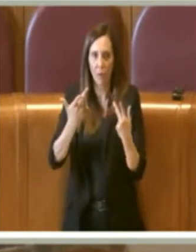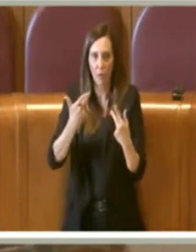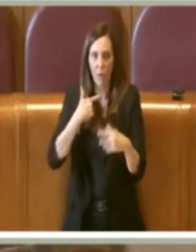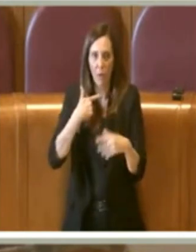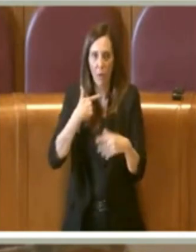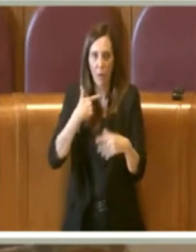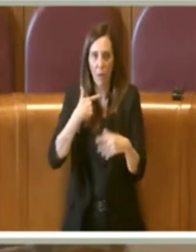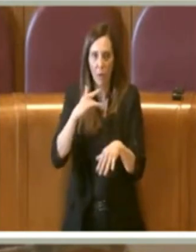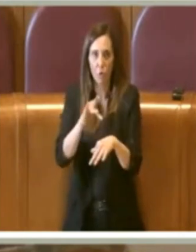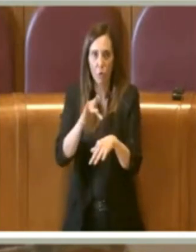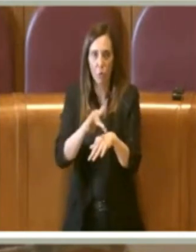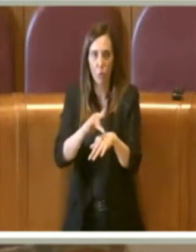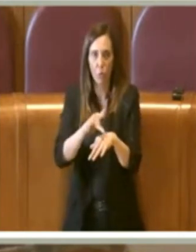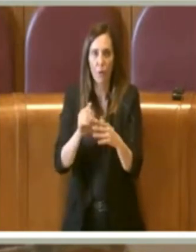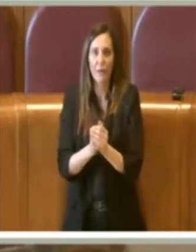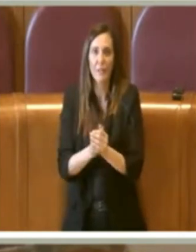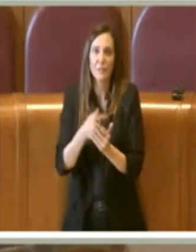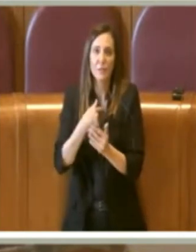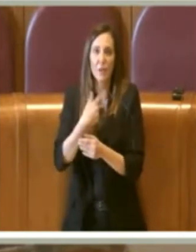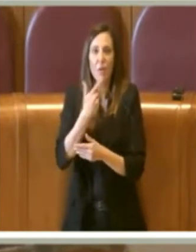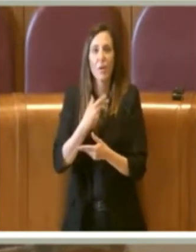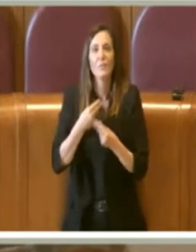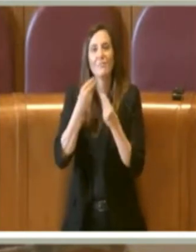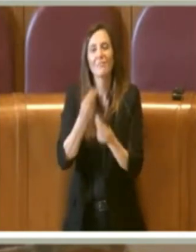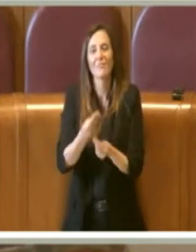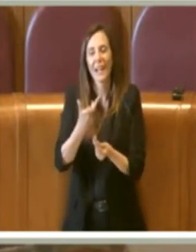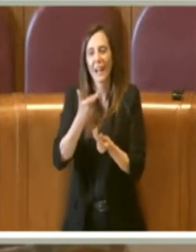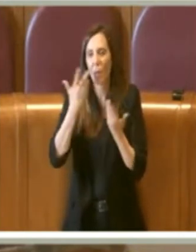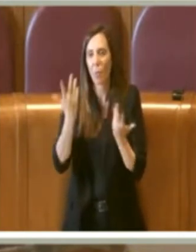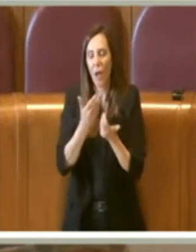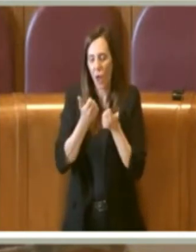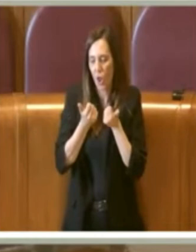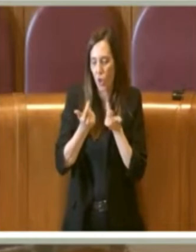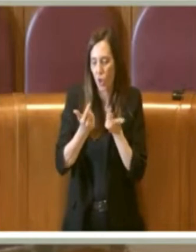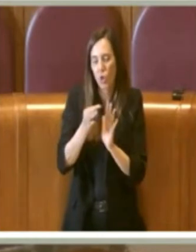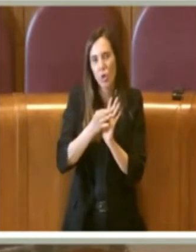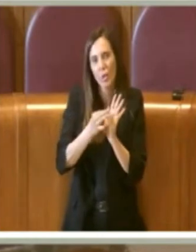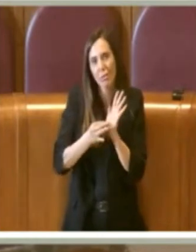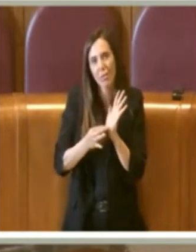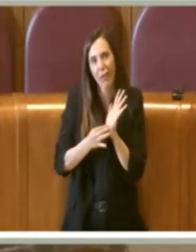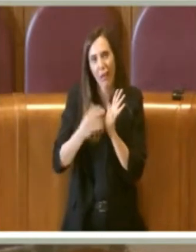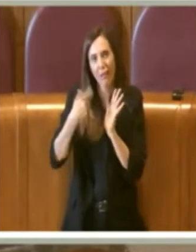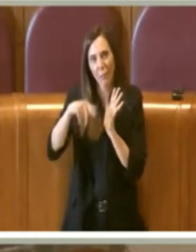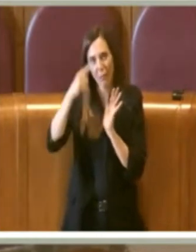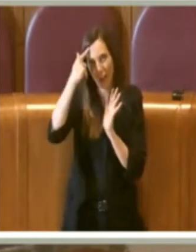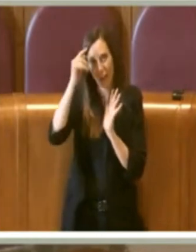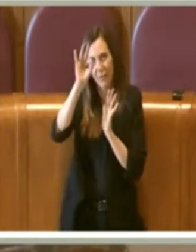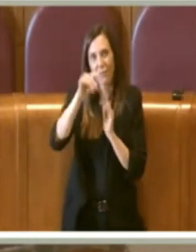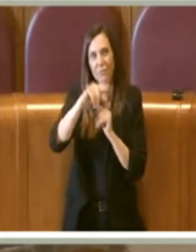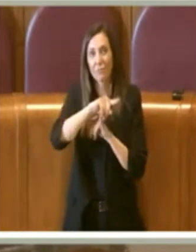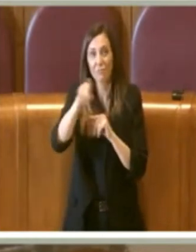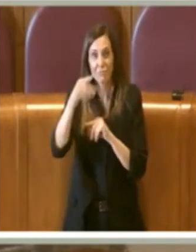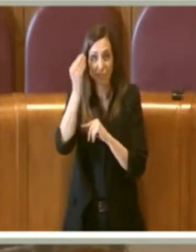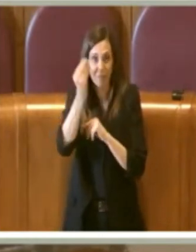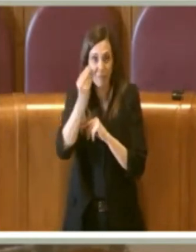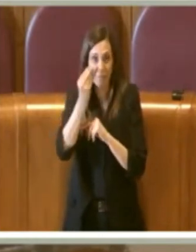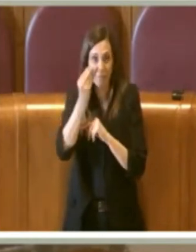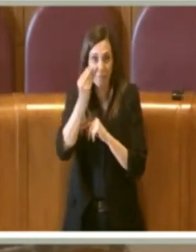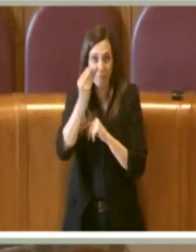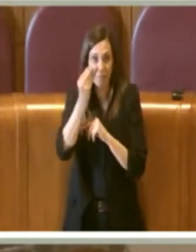broccoli di qualche numero qualche riferimento considerate che i ricavi da bigliettazione